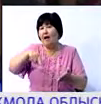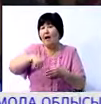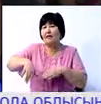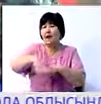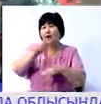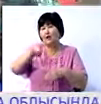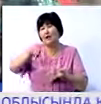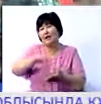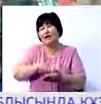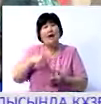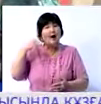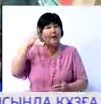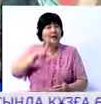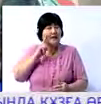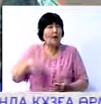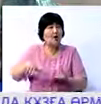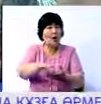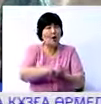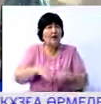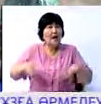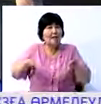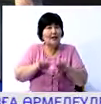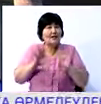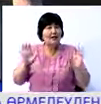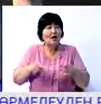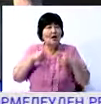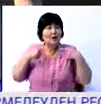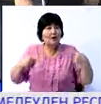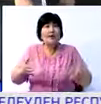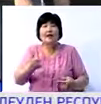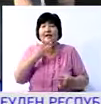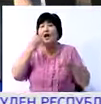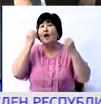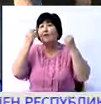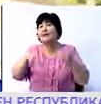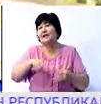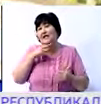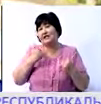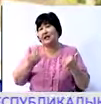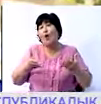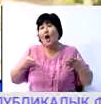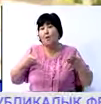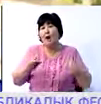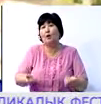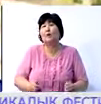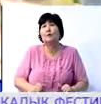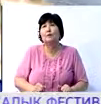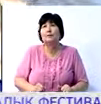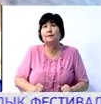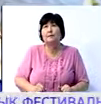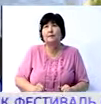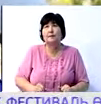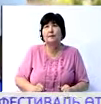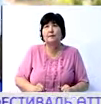тұрғындары қатысты. Мақсат жастарды достық пен бірлікті сақтауға, түрлі этностардың мәдениетін сыйлауға баулу. Стала добрая традиция